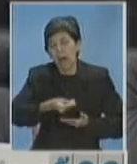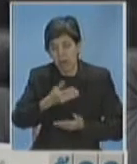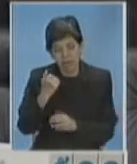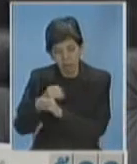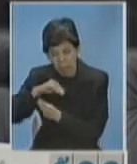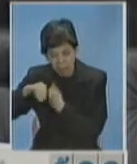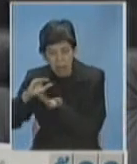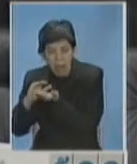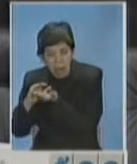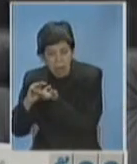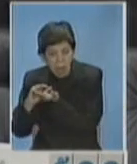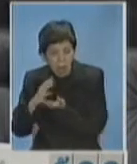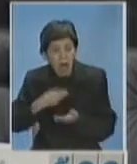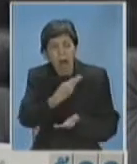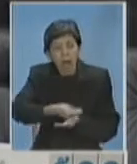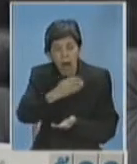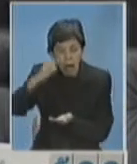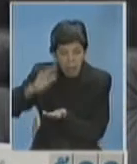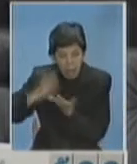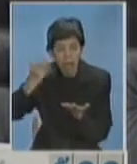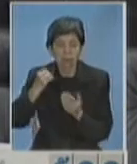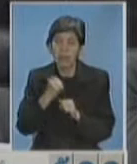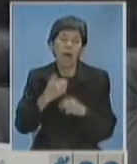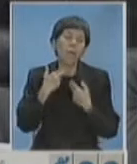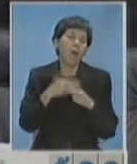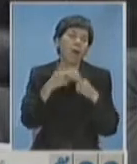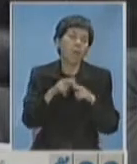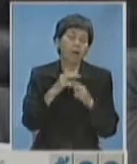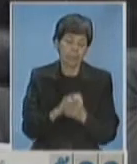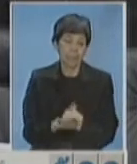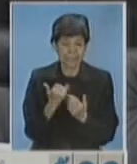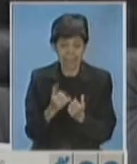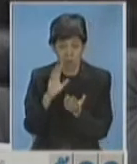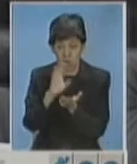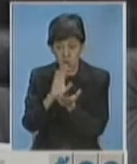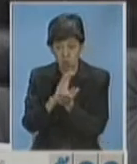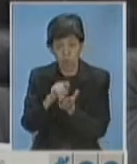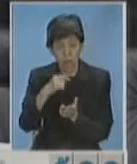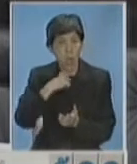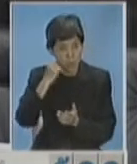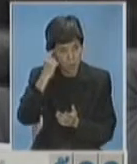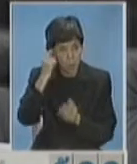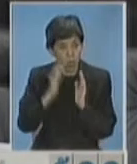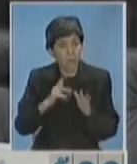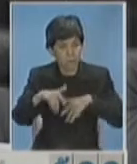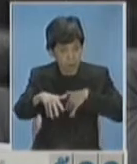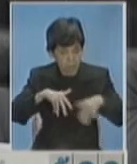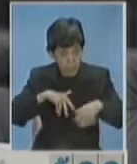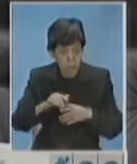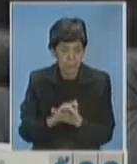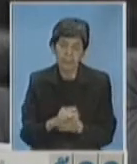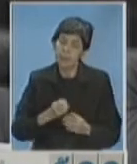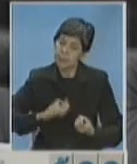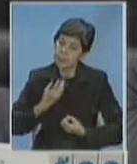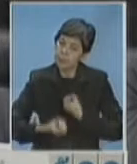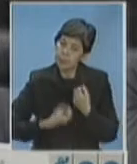เราไม่มีไร้ขีดจำกัดนะคะเราก็ปล่อยบานปลายไปเรื่อยๆขณะนี้งบประมาณตรงนี้เนี่ยทราบว่าพี่น้องประชาชนก็สะท้อนม